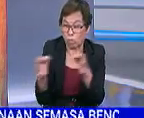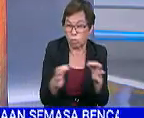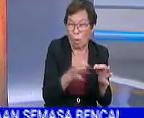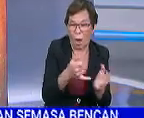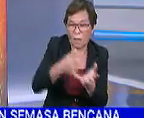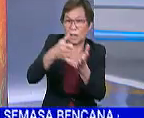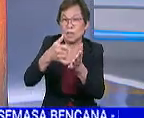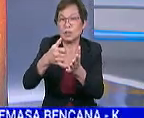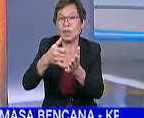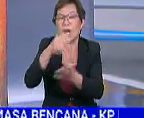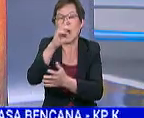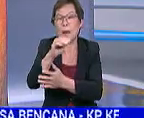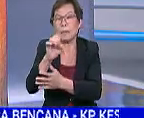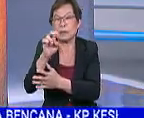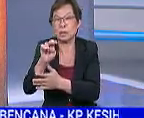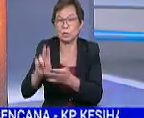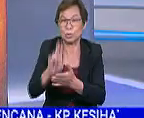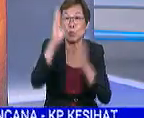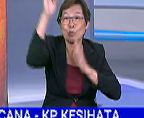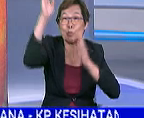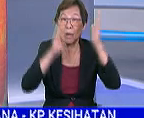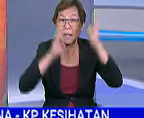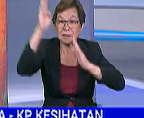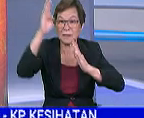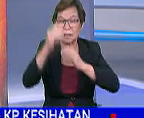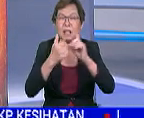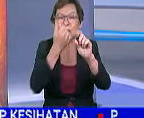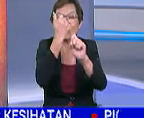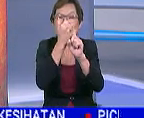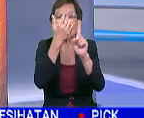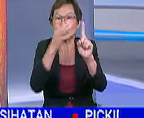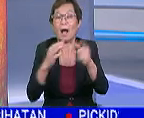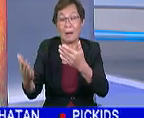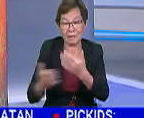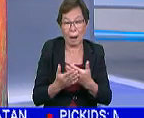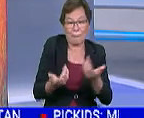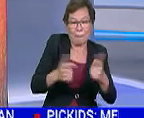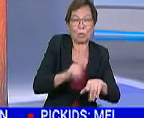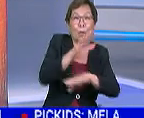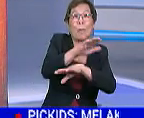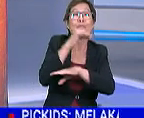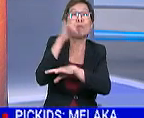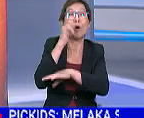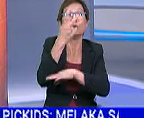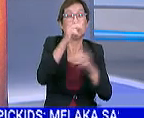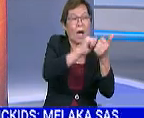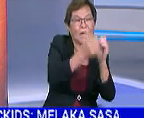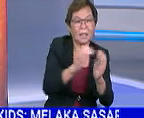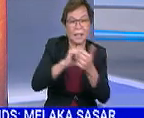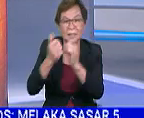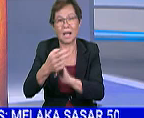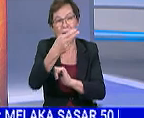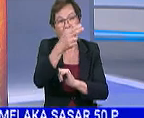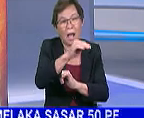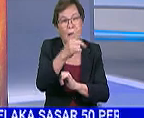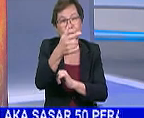Anugerah sukan Majlis sukan Universiti Malaysia masum 2019 akhirnya kembali berlangsung pada malam tadi dua atlet iaitu Hamdan